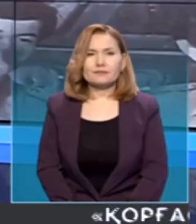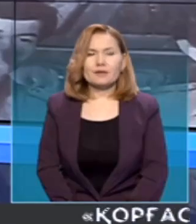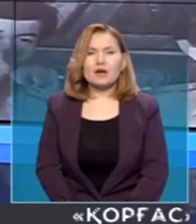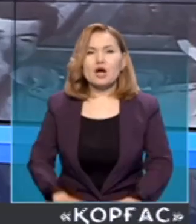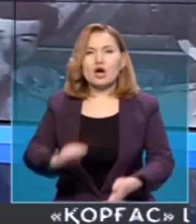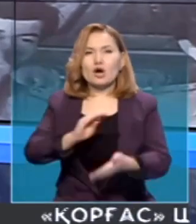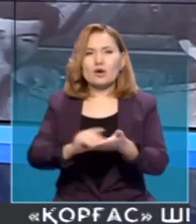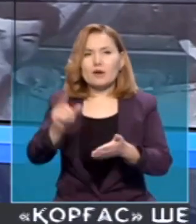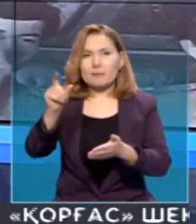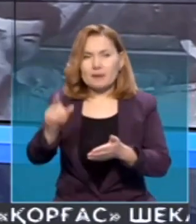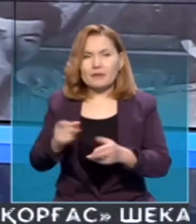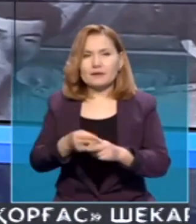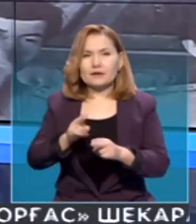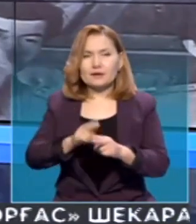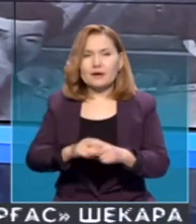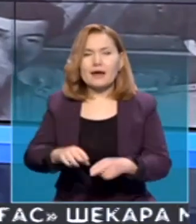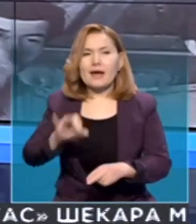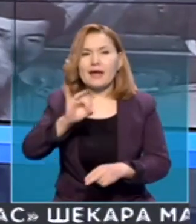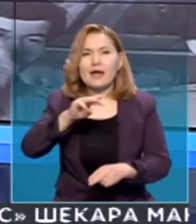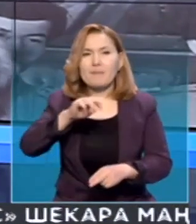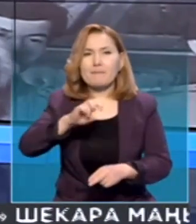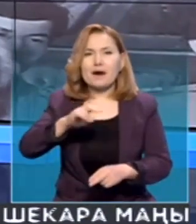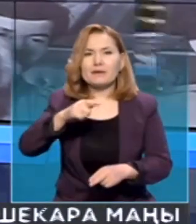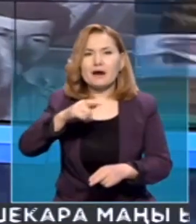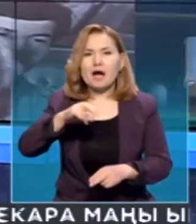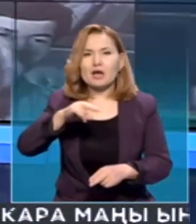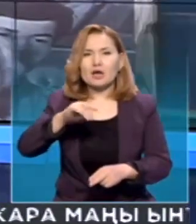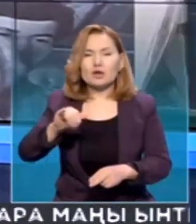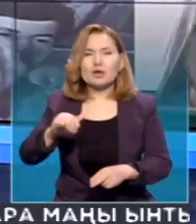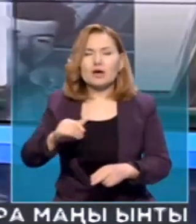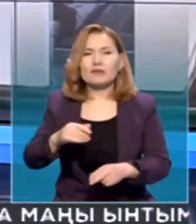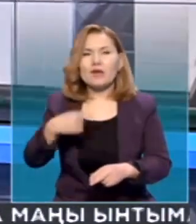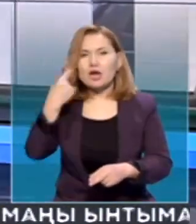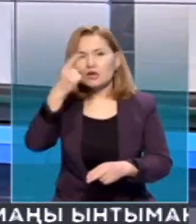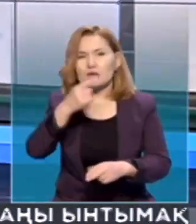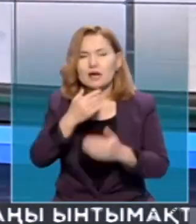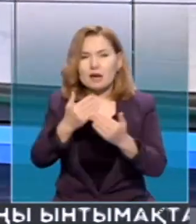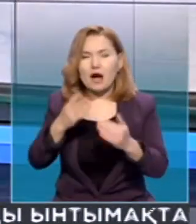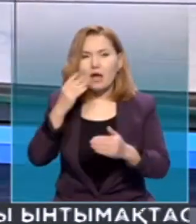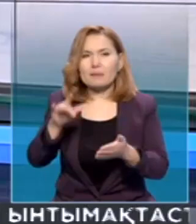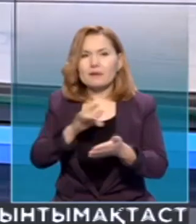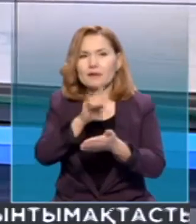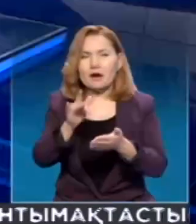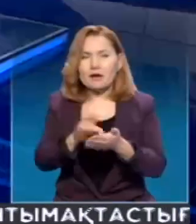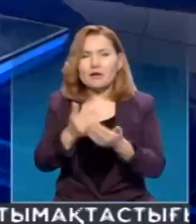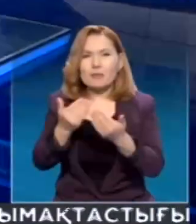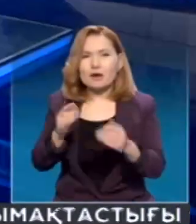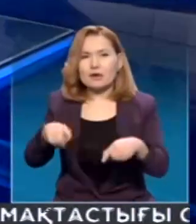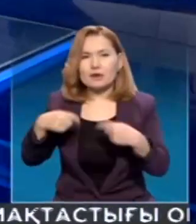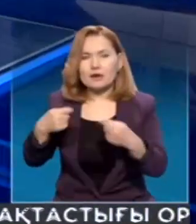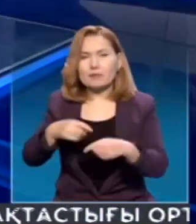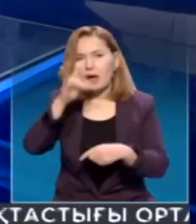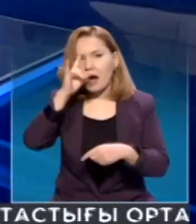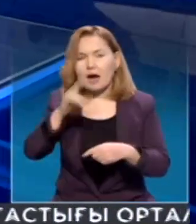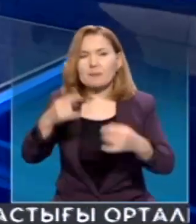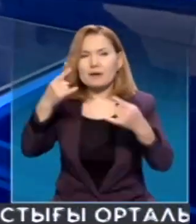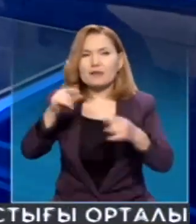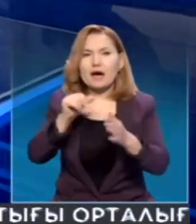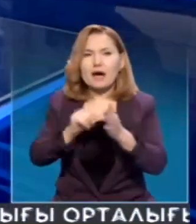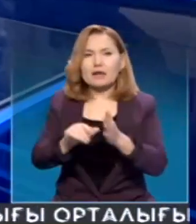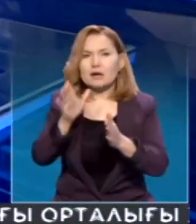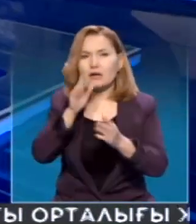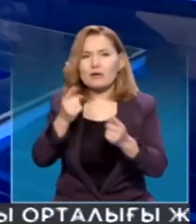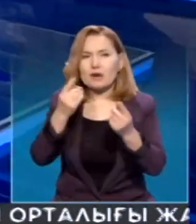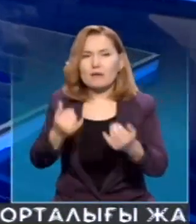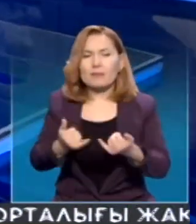Шалғастырамыз. Журналистика тарланы Нұртілеу Иманғалиұлының жеке заттары Алматыдағы мұражайға тапсырылды. Қазақ телевизиясының